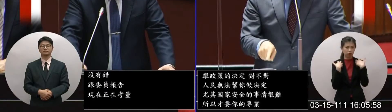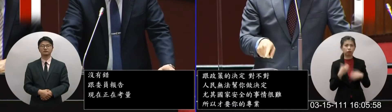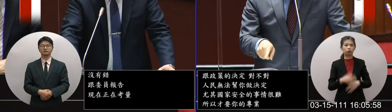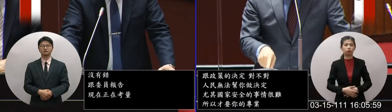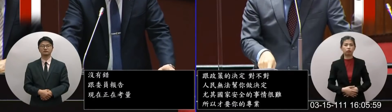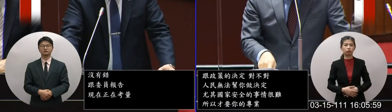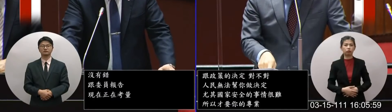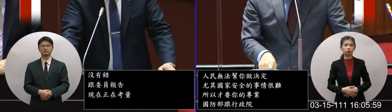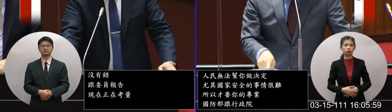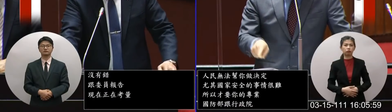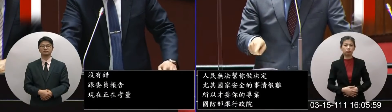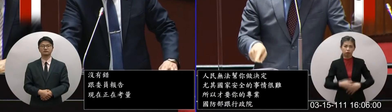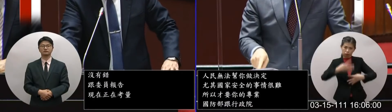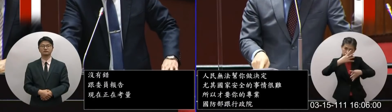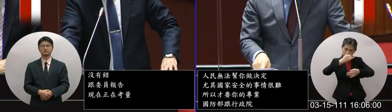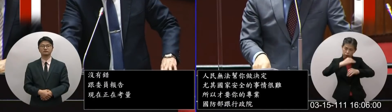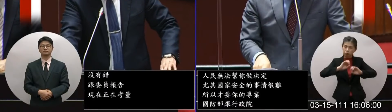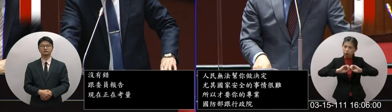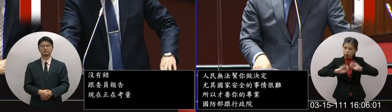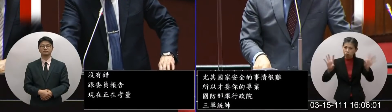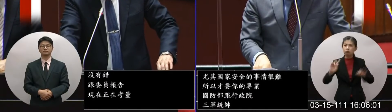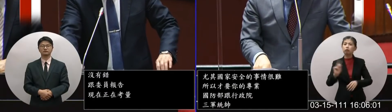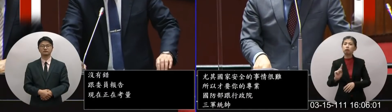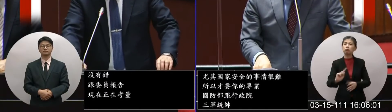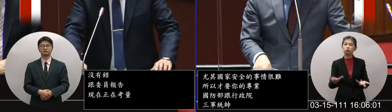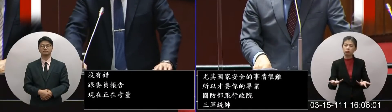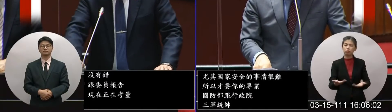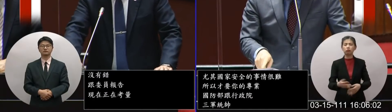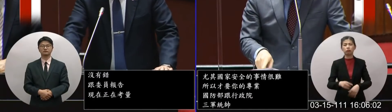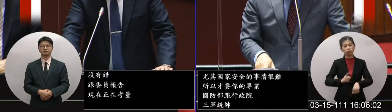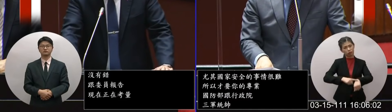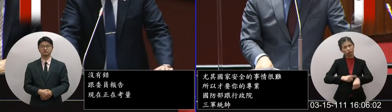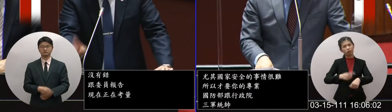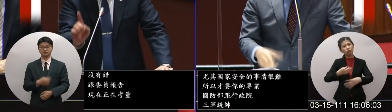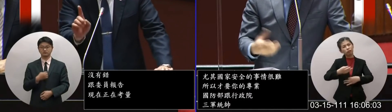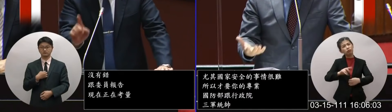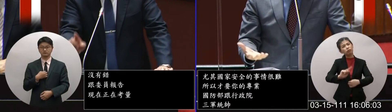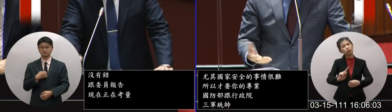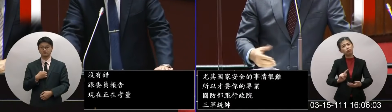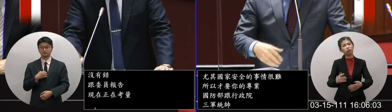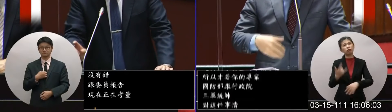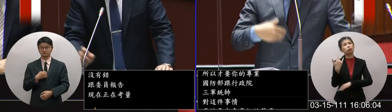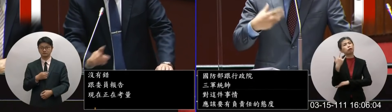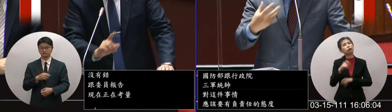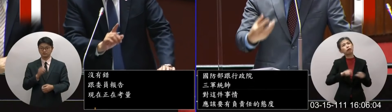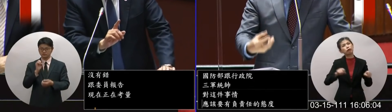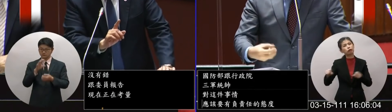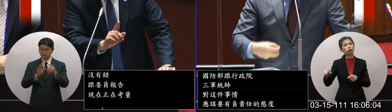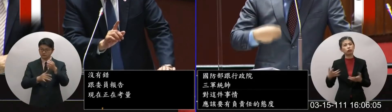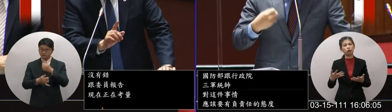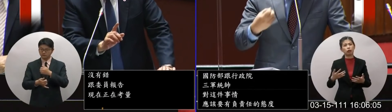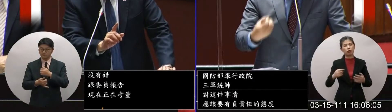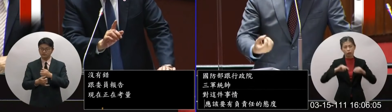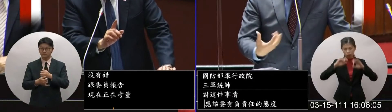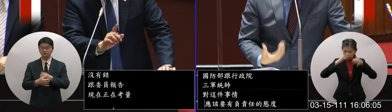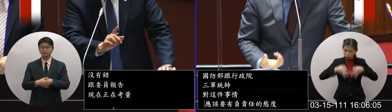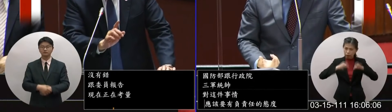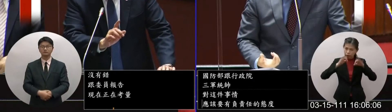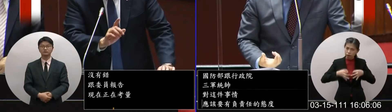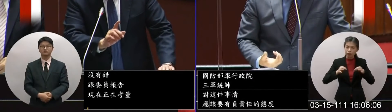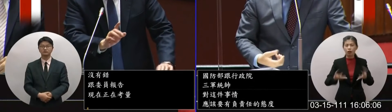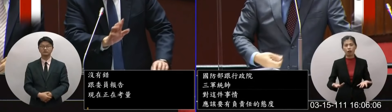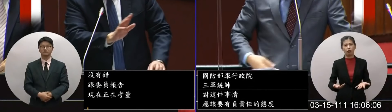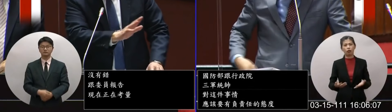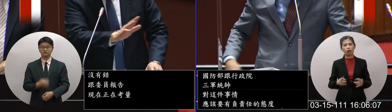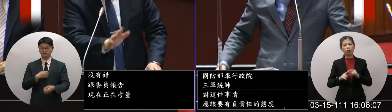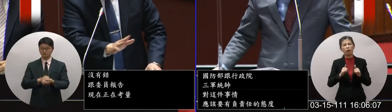度，一定时间跟国人说清楚吧，你的决定是什么，你不能一直说我滚动式检讨，滚动式检